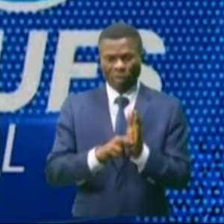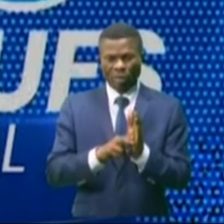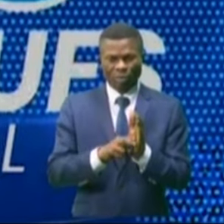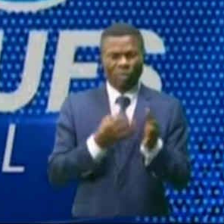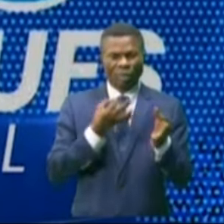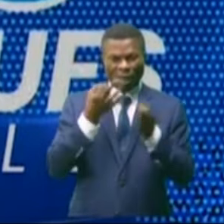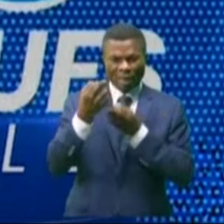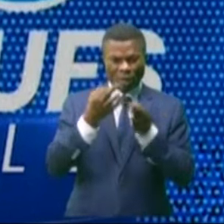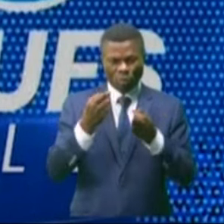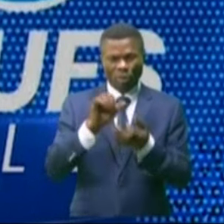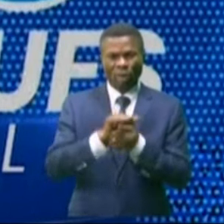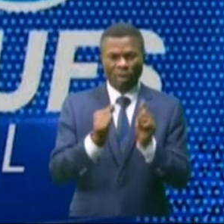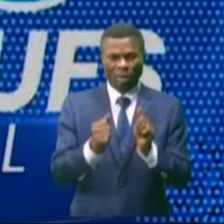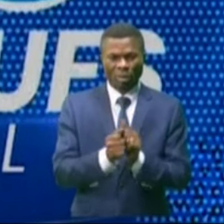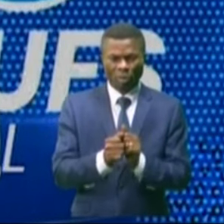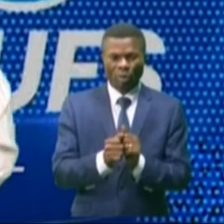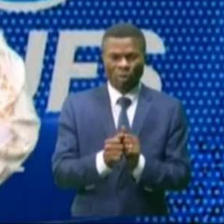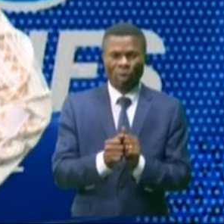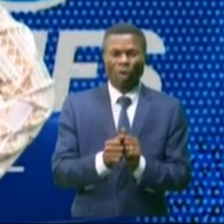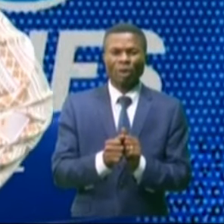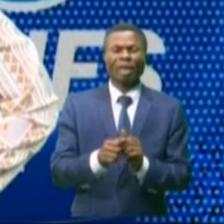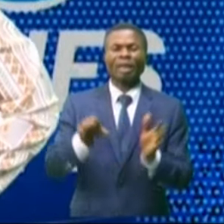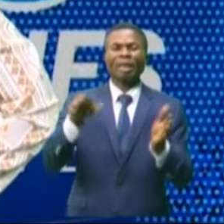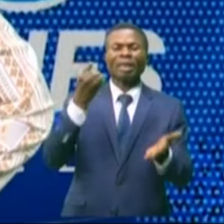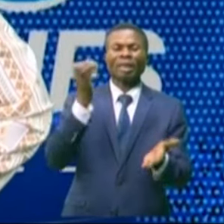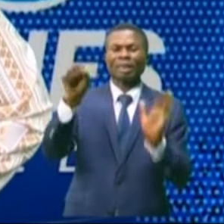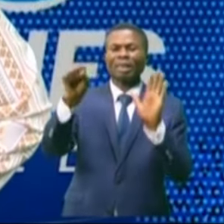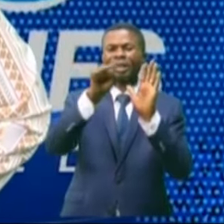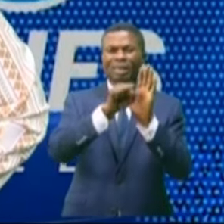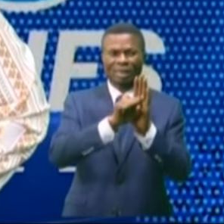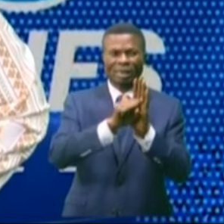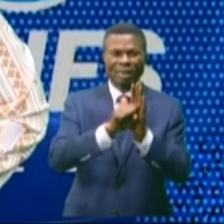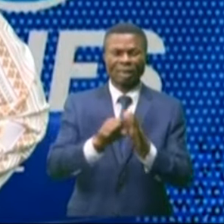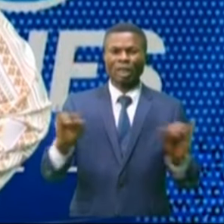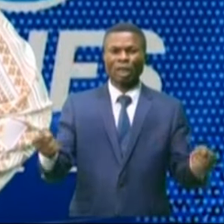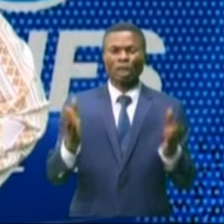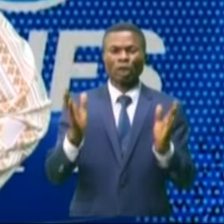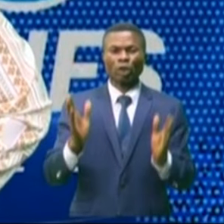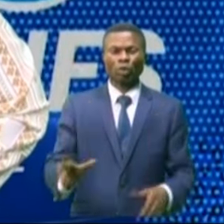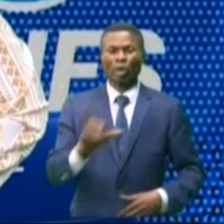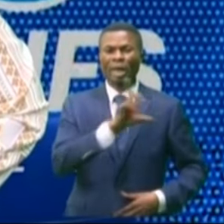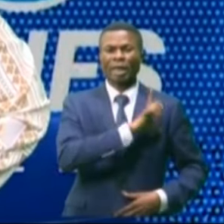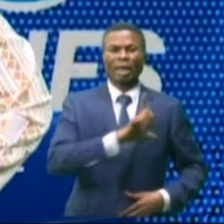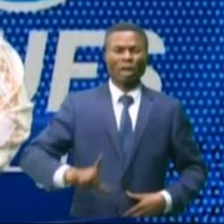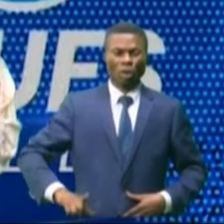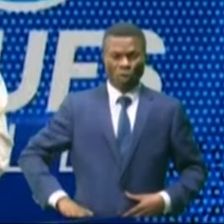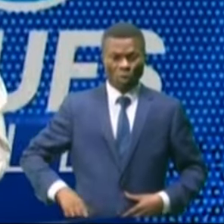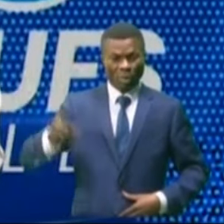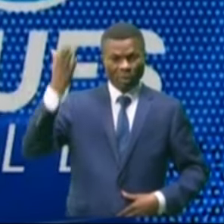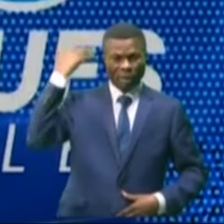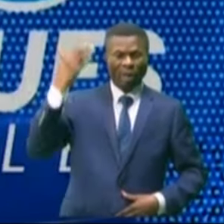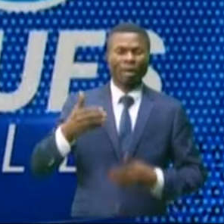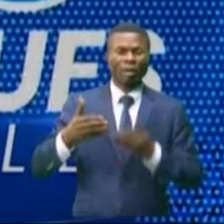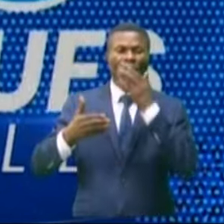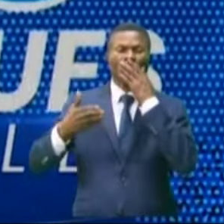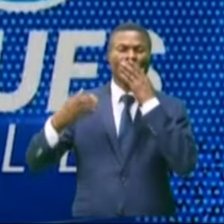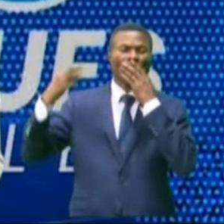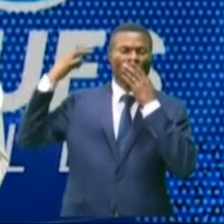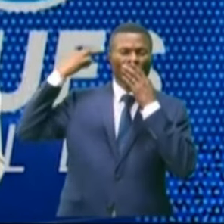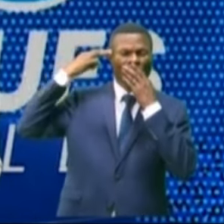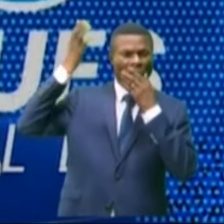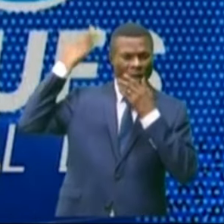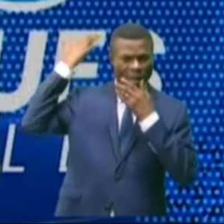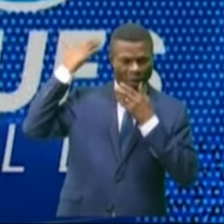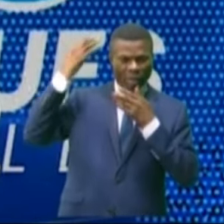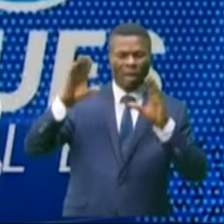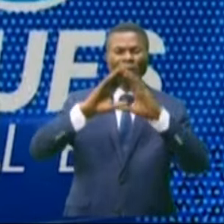fait allusion aux gestes posés sur le terrain par les léopards pour dénoncer les silences assourdissants de